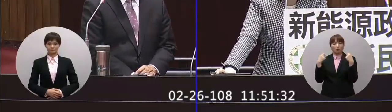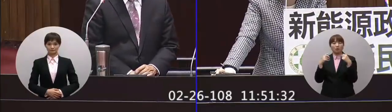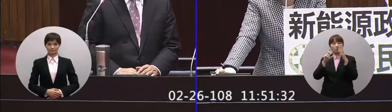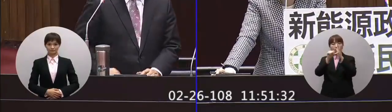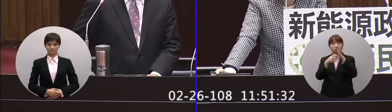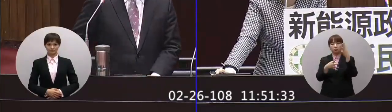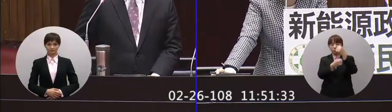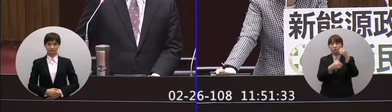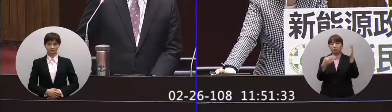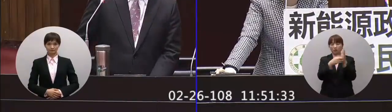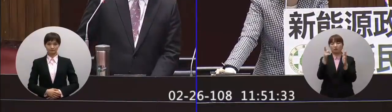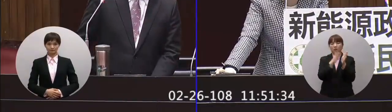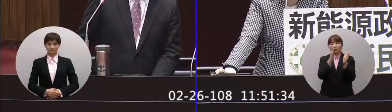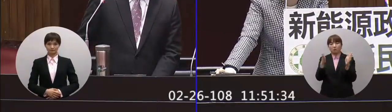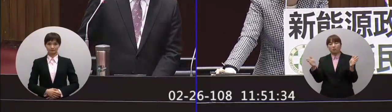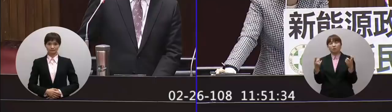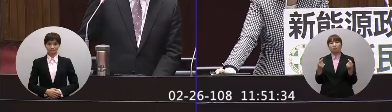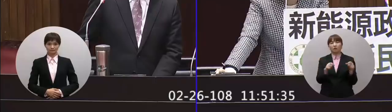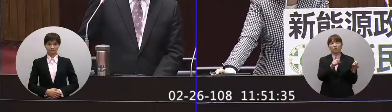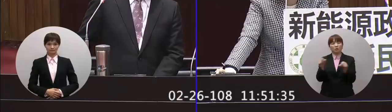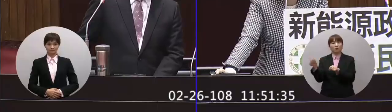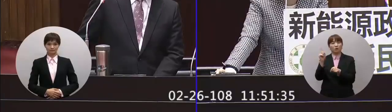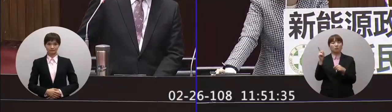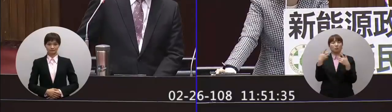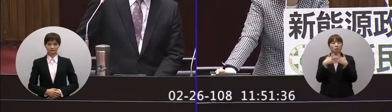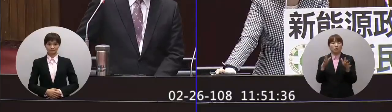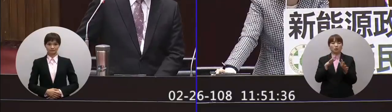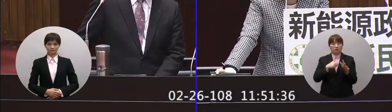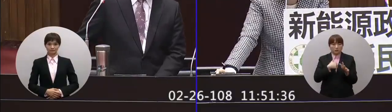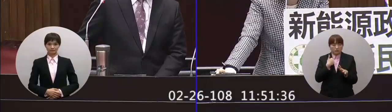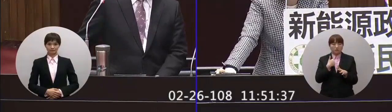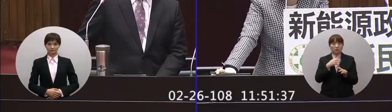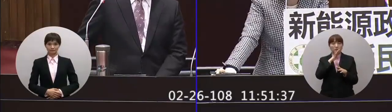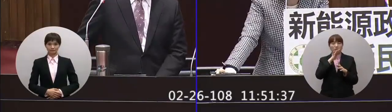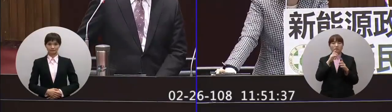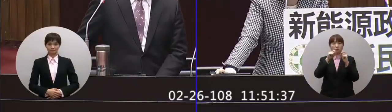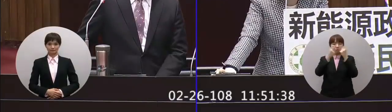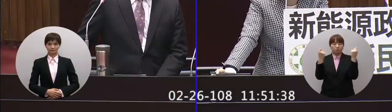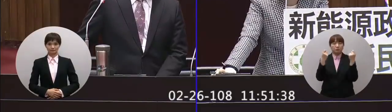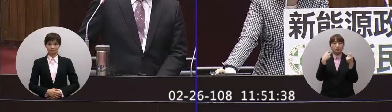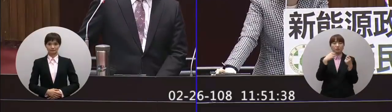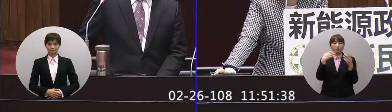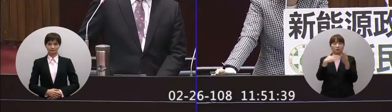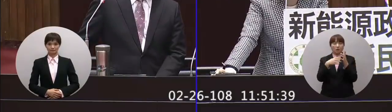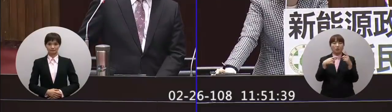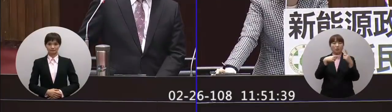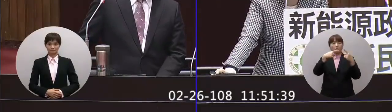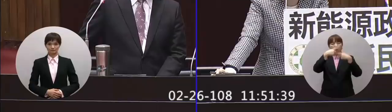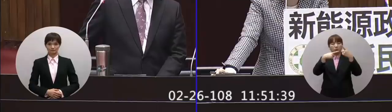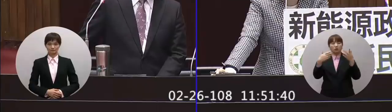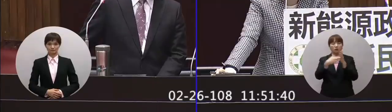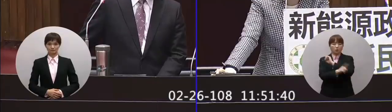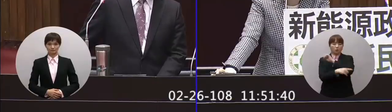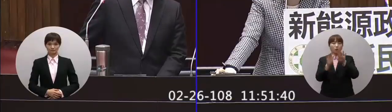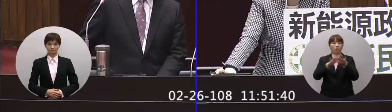到了，他在延，为什么？因为不要大家互相厮杀到最后一刻，因为是两败